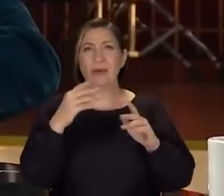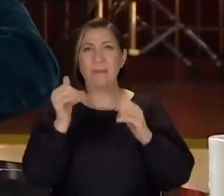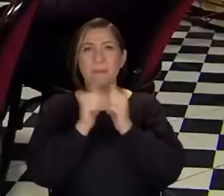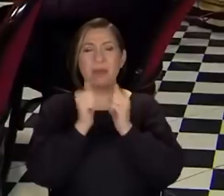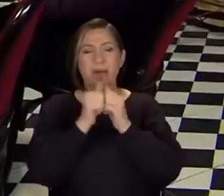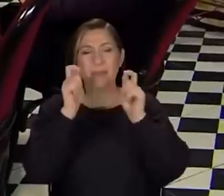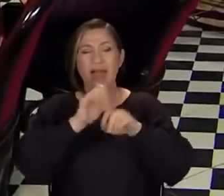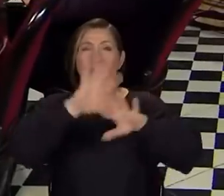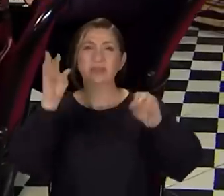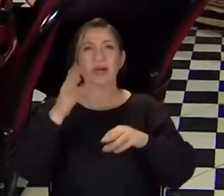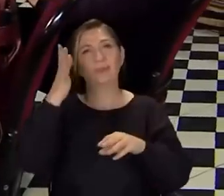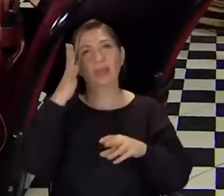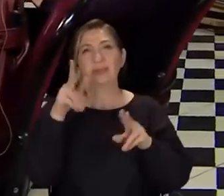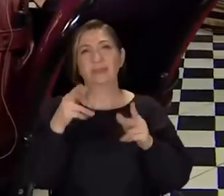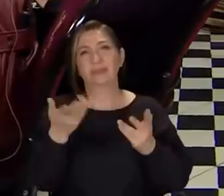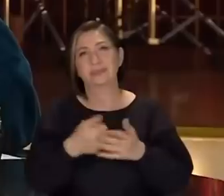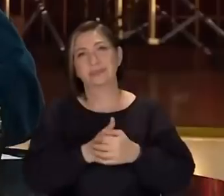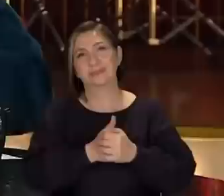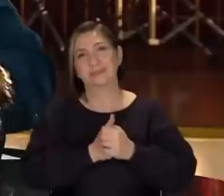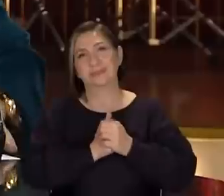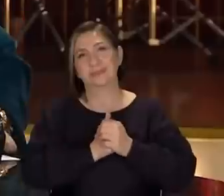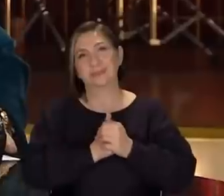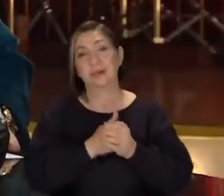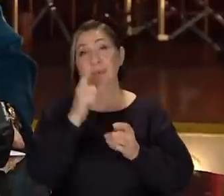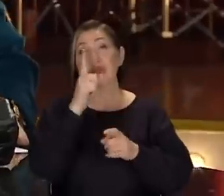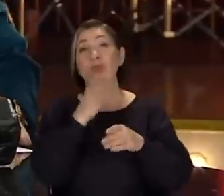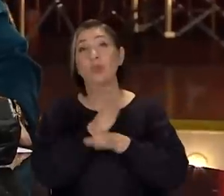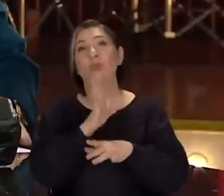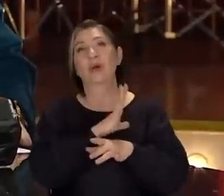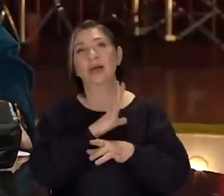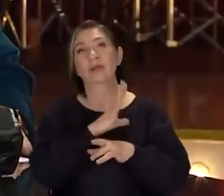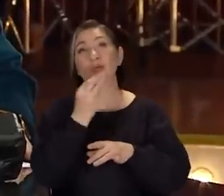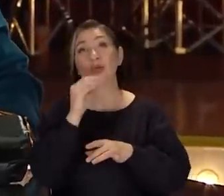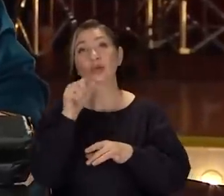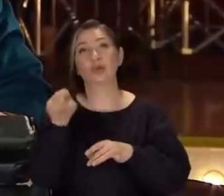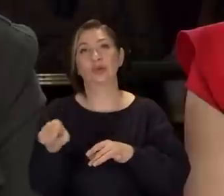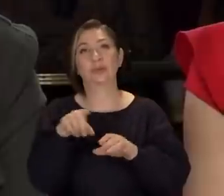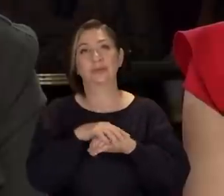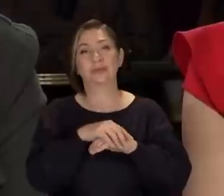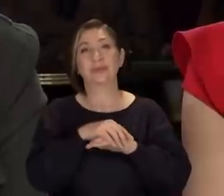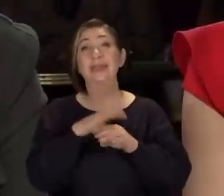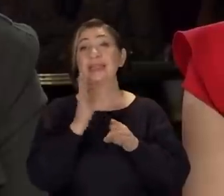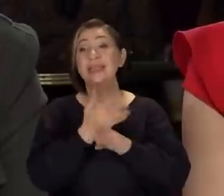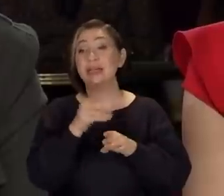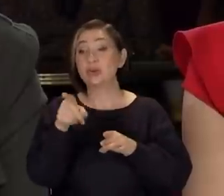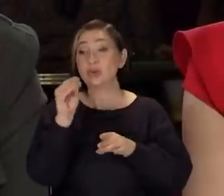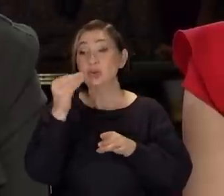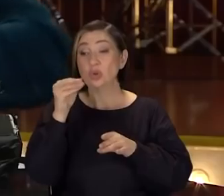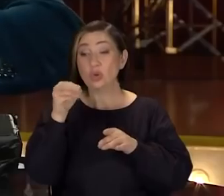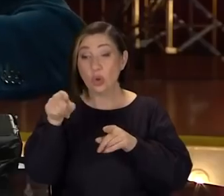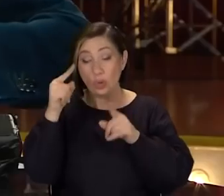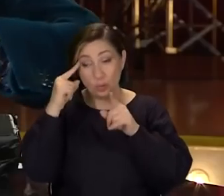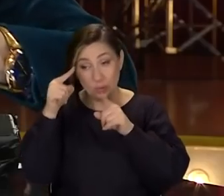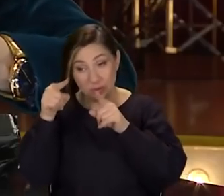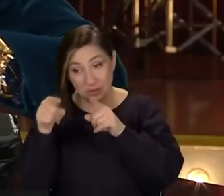Beraber yaptığımız her şey geri zekalı bir tek değişir var Çocuk açık çünkü çocuk yapma